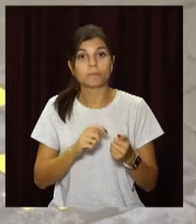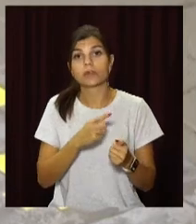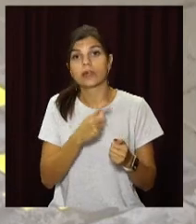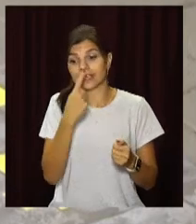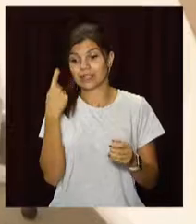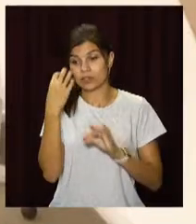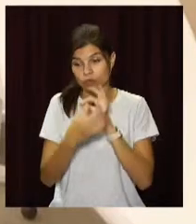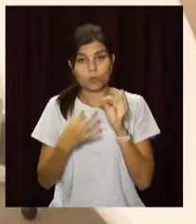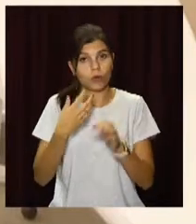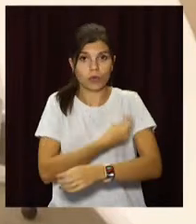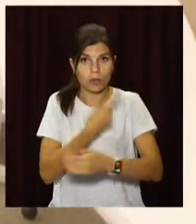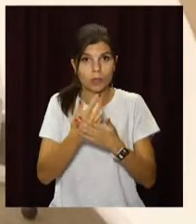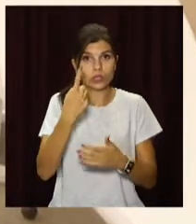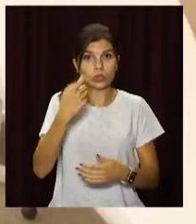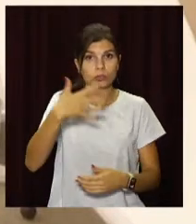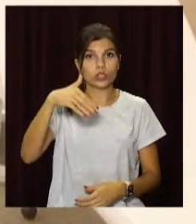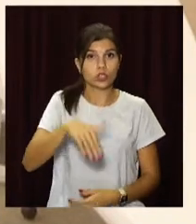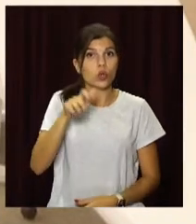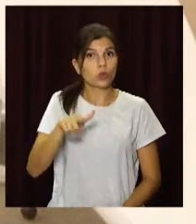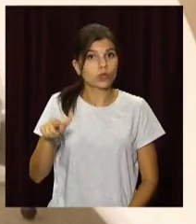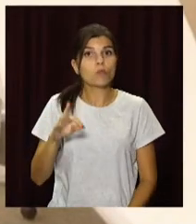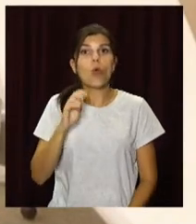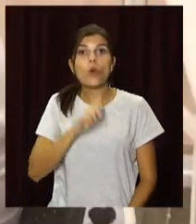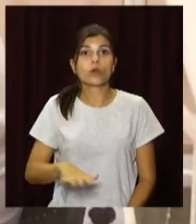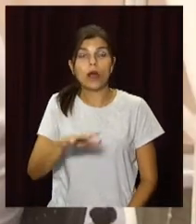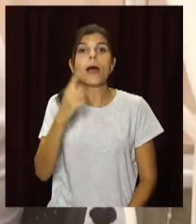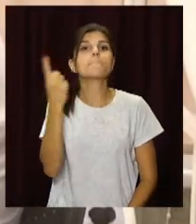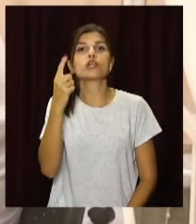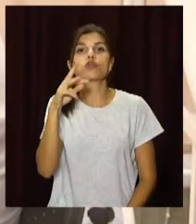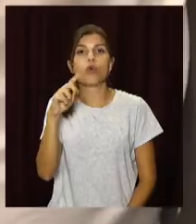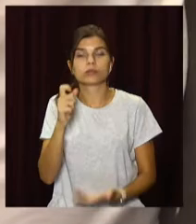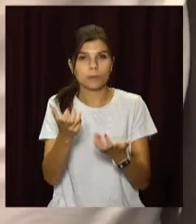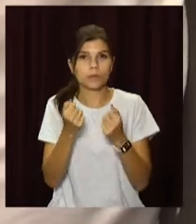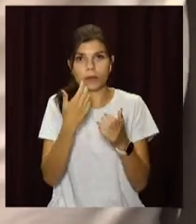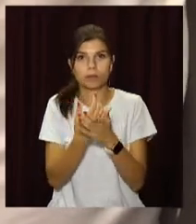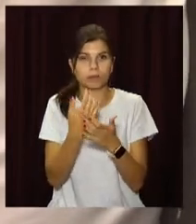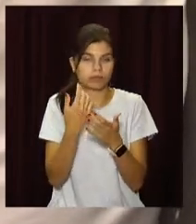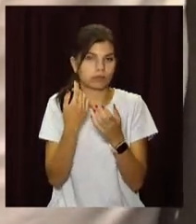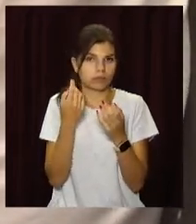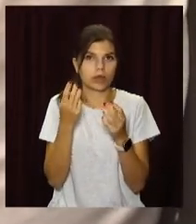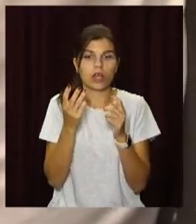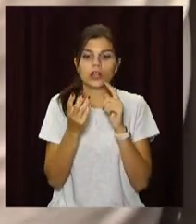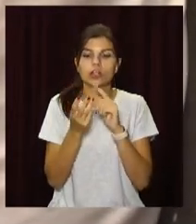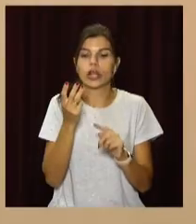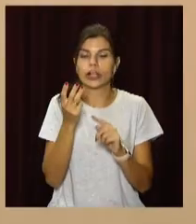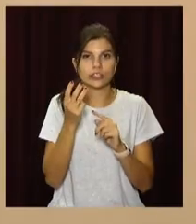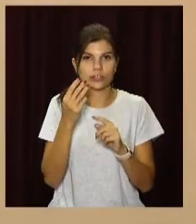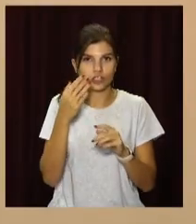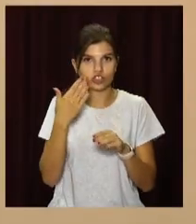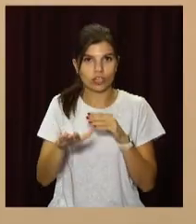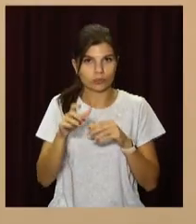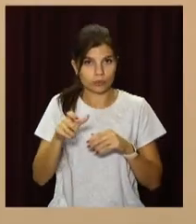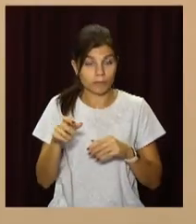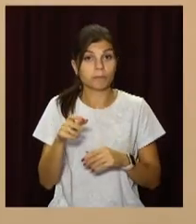минулу добу імунізували понад 150 тисяч осіб. З них першу дозу отримала майже третина людей. Загалом від початку вакцинальної